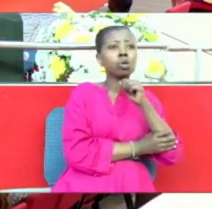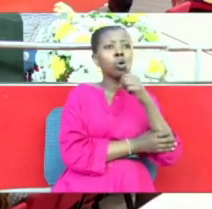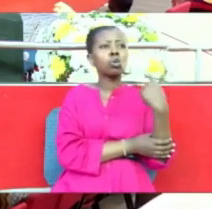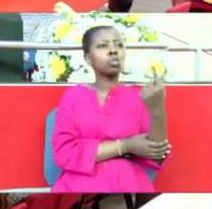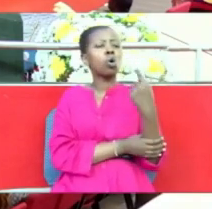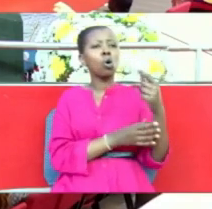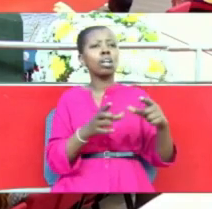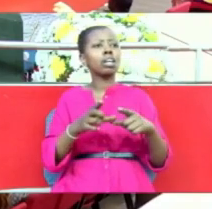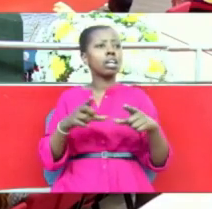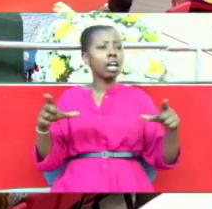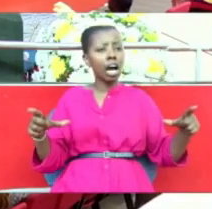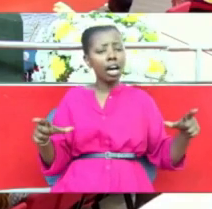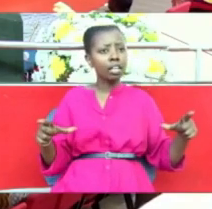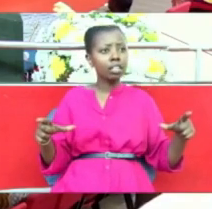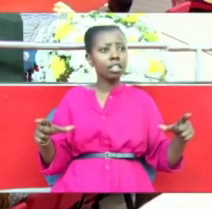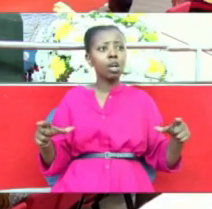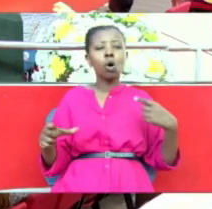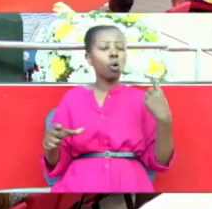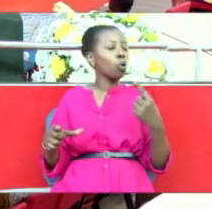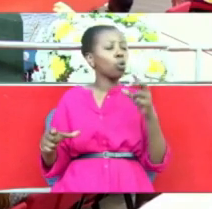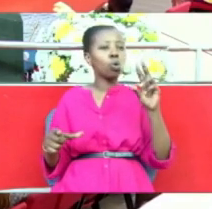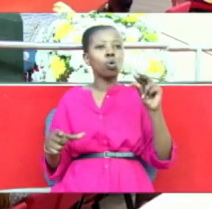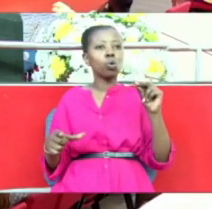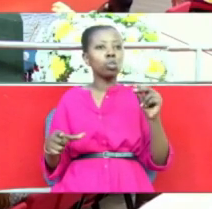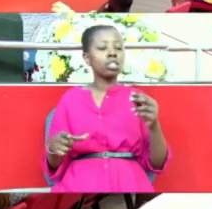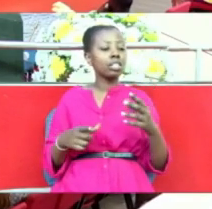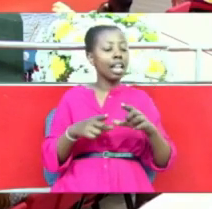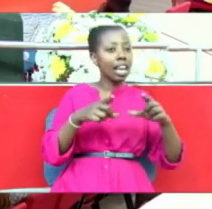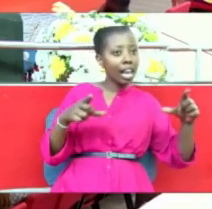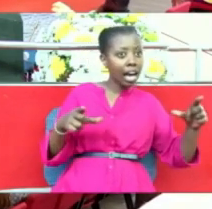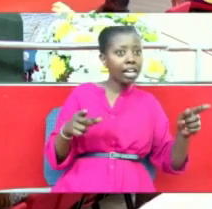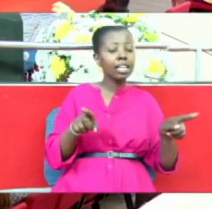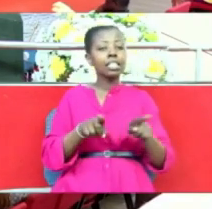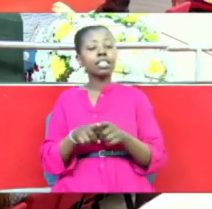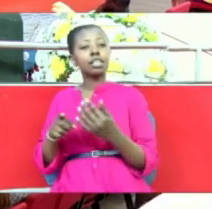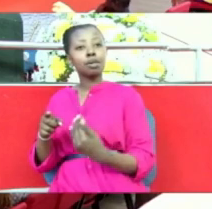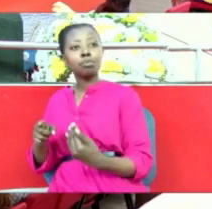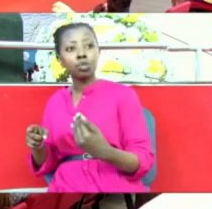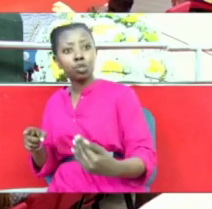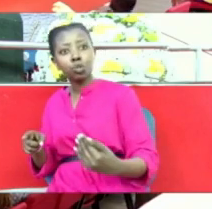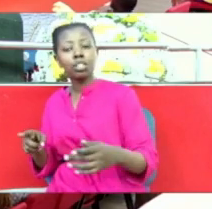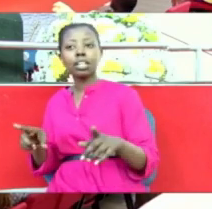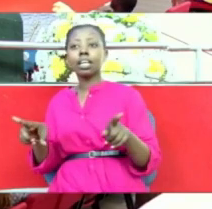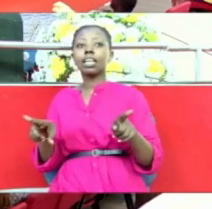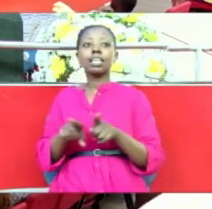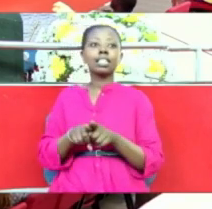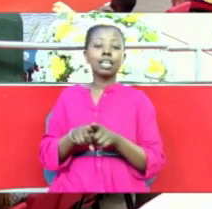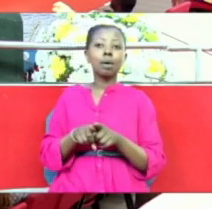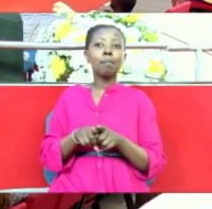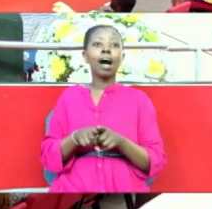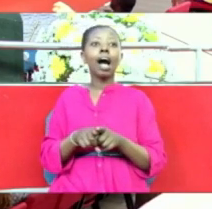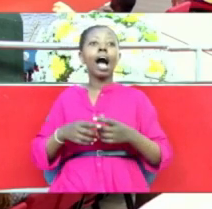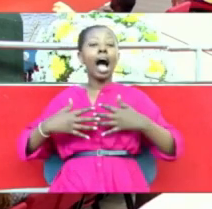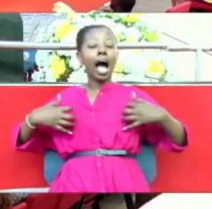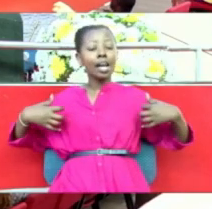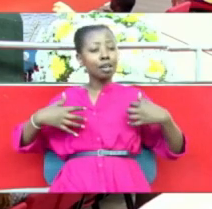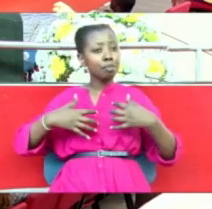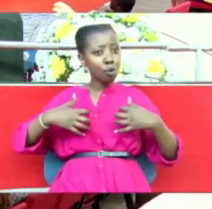ni yeye atabarikiwa na uzao wake. Amen. He, na machungwa je, ni jangwa.